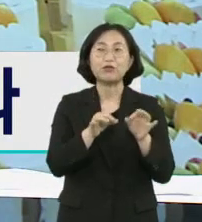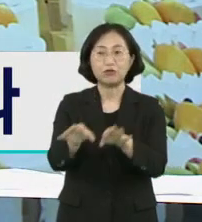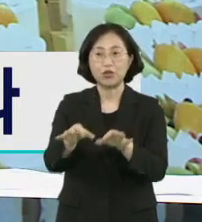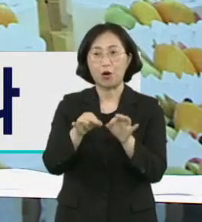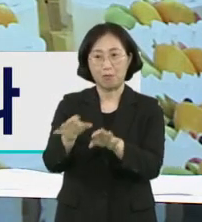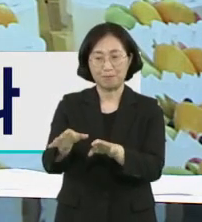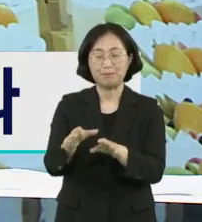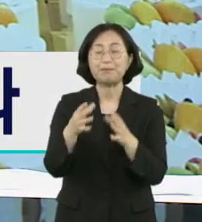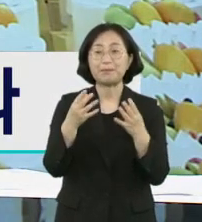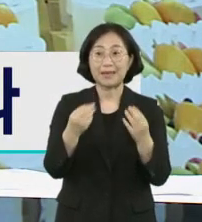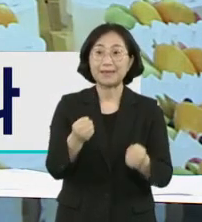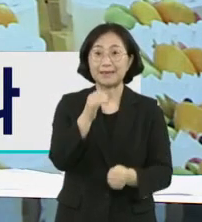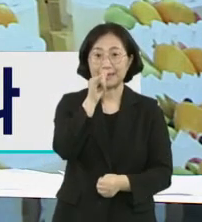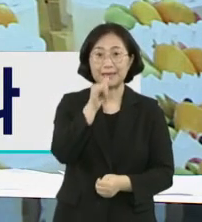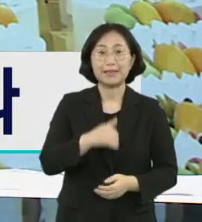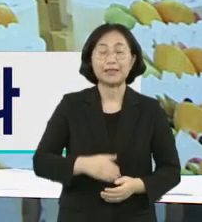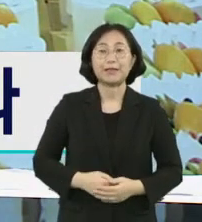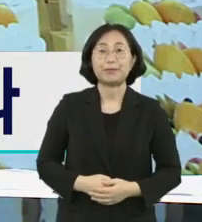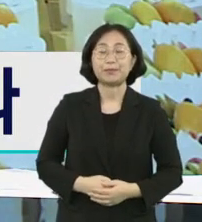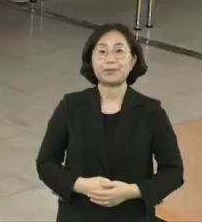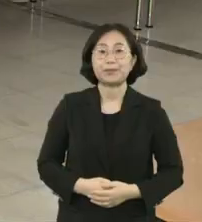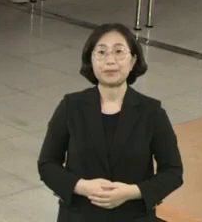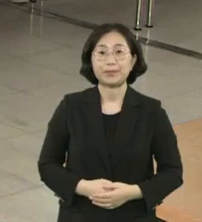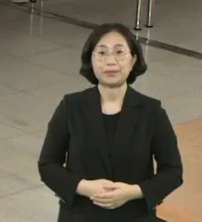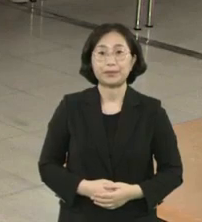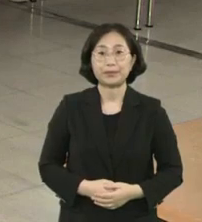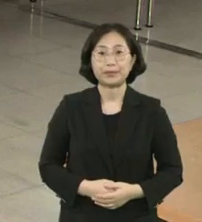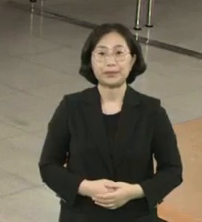동참하고 있습니다. 김진석 기자입니다.